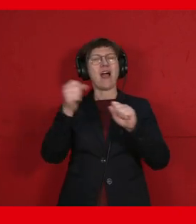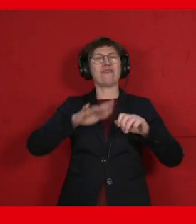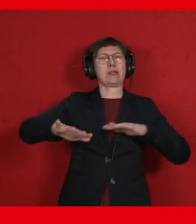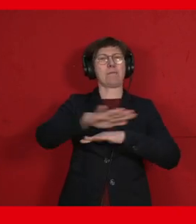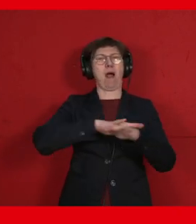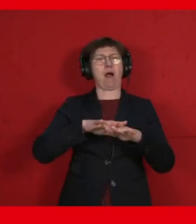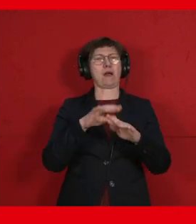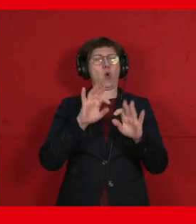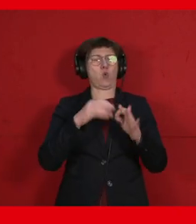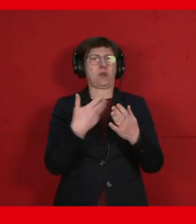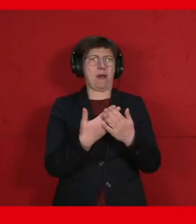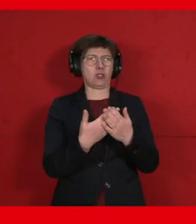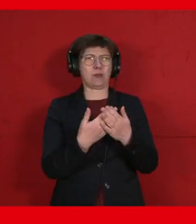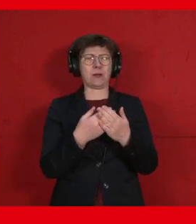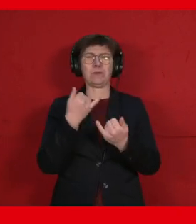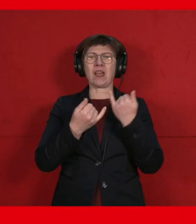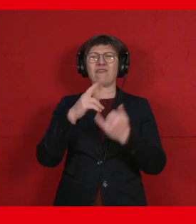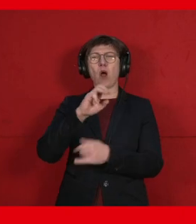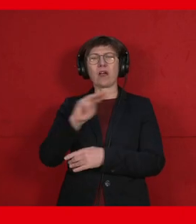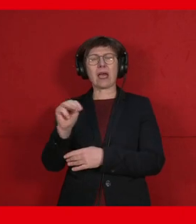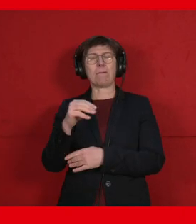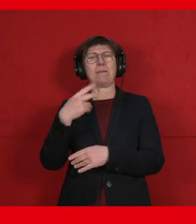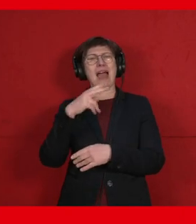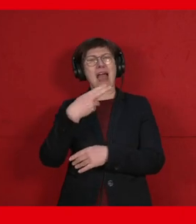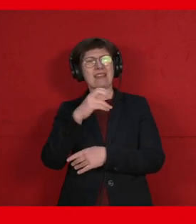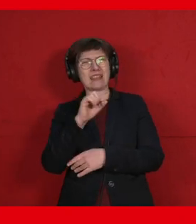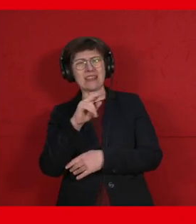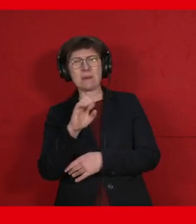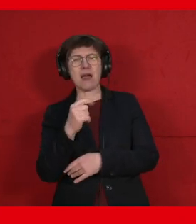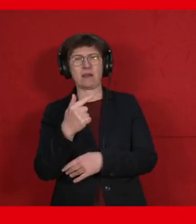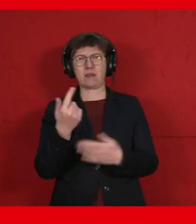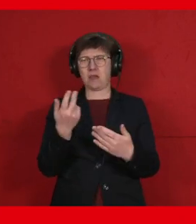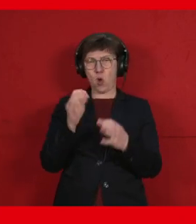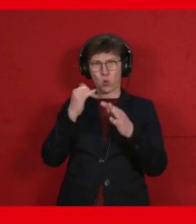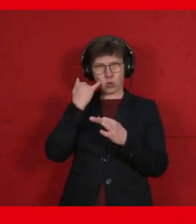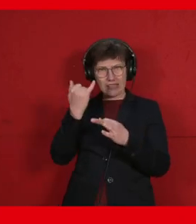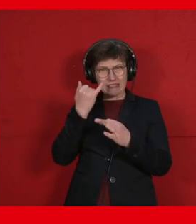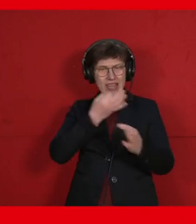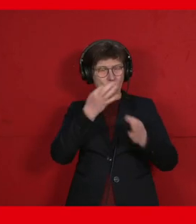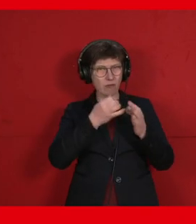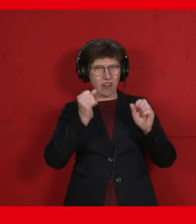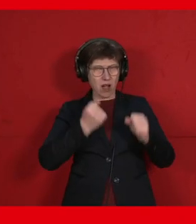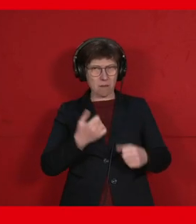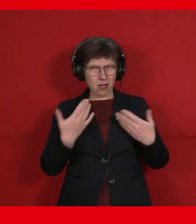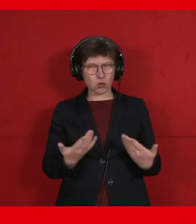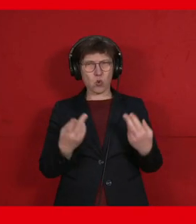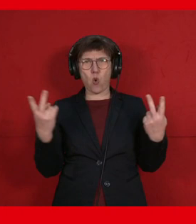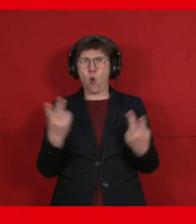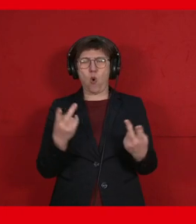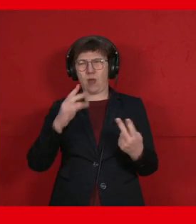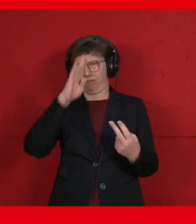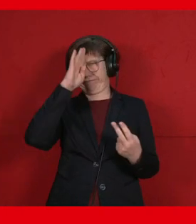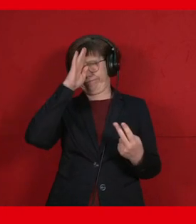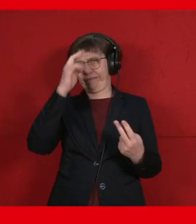ist so ein plastisches Beispiel. Frau Grimm, Herr Niebert, Herr Vassiliadis, ist das eine gute Idee, dass man mal so eine Umfrage startet? Oder ist das einfach nur